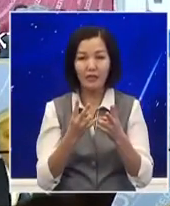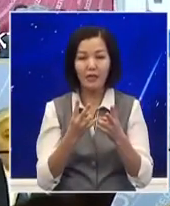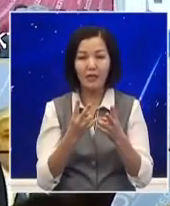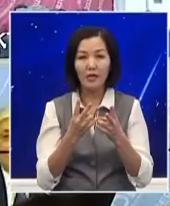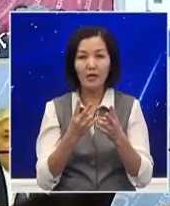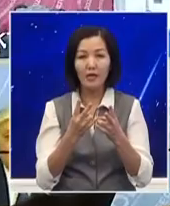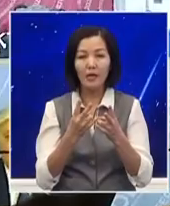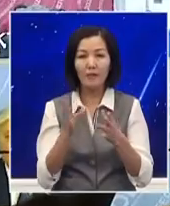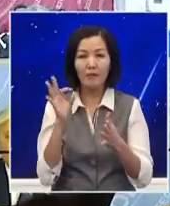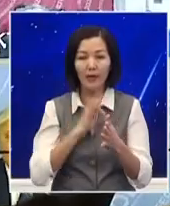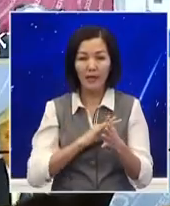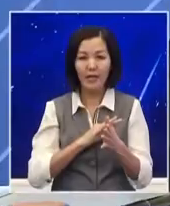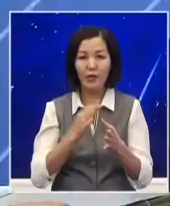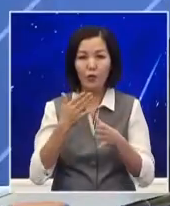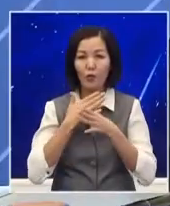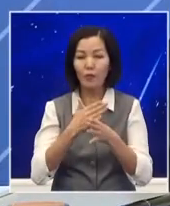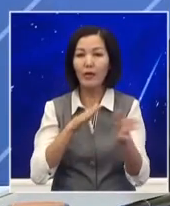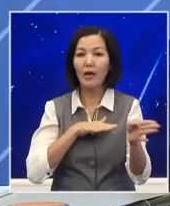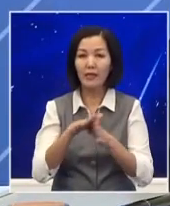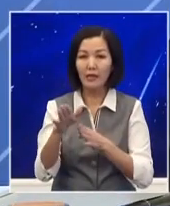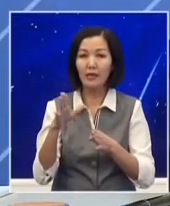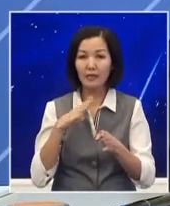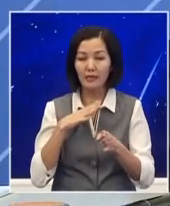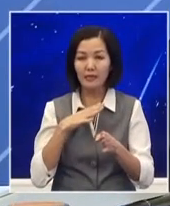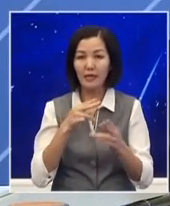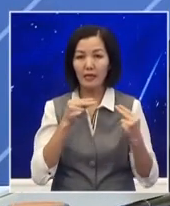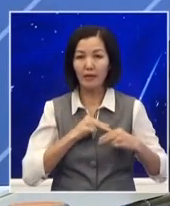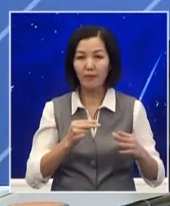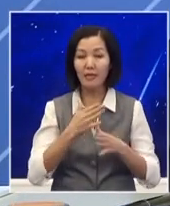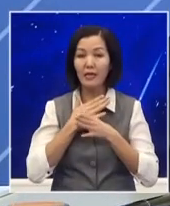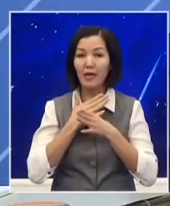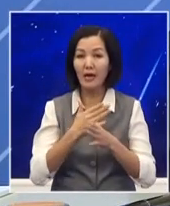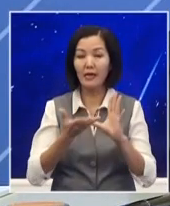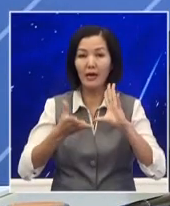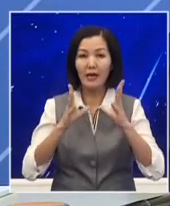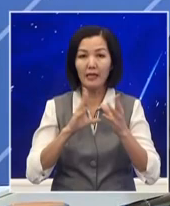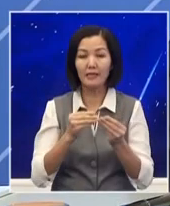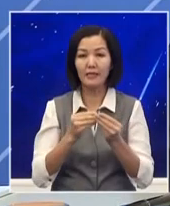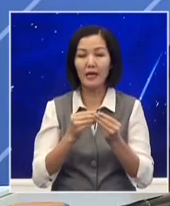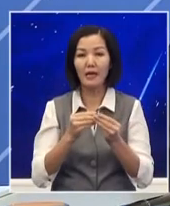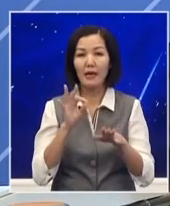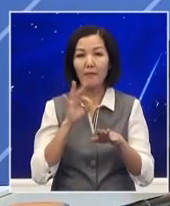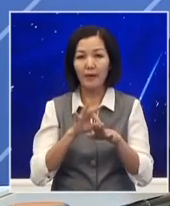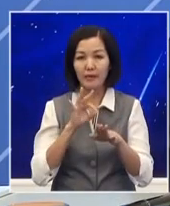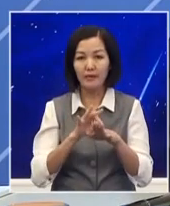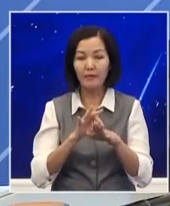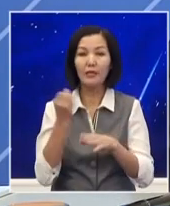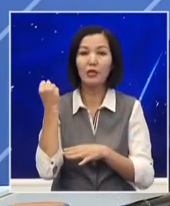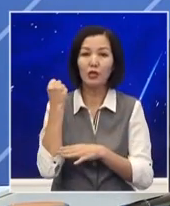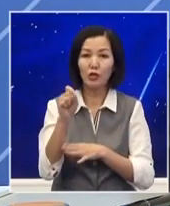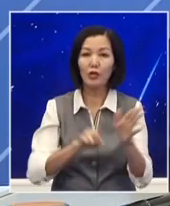жұмысты атқарып отырсыздар. Осында еңбектің арқасында пандемияны еңсеріп